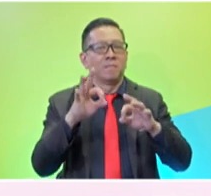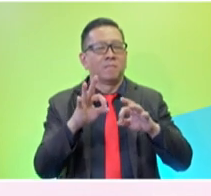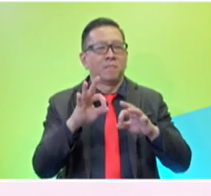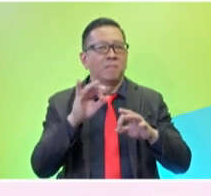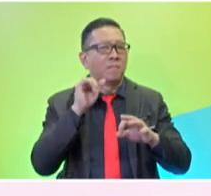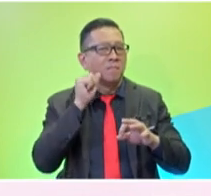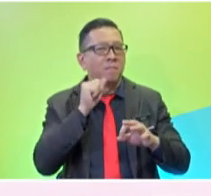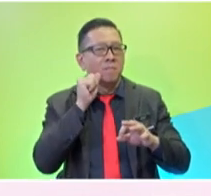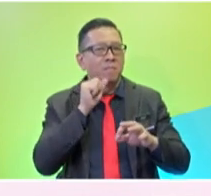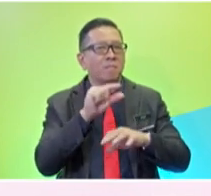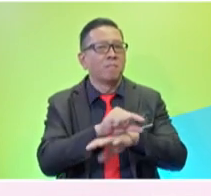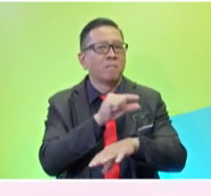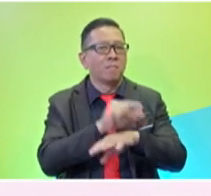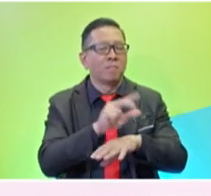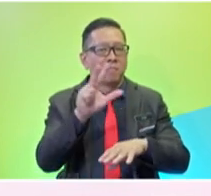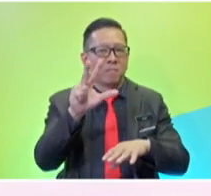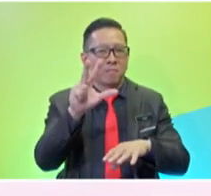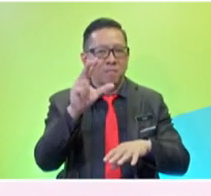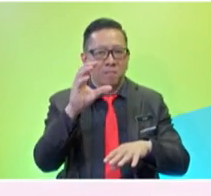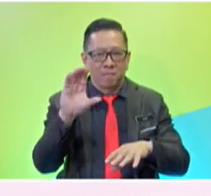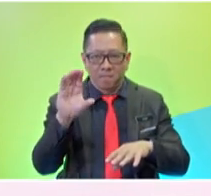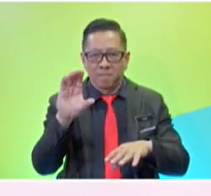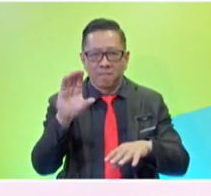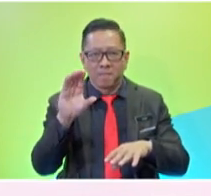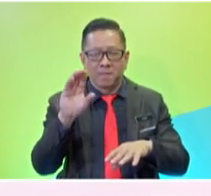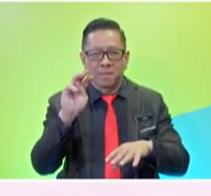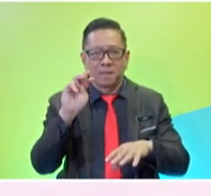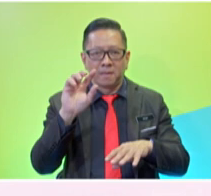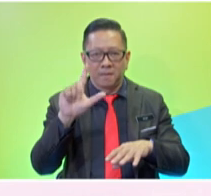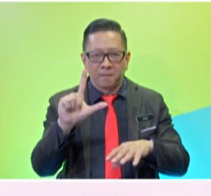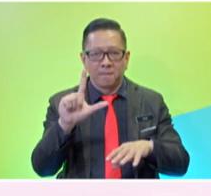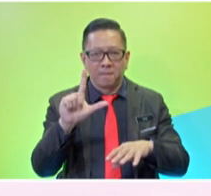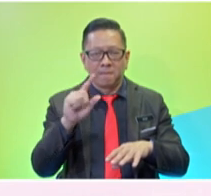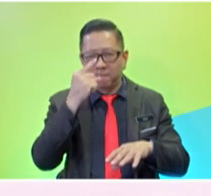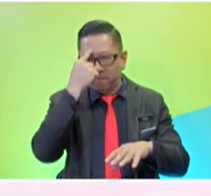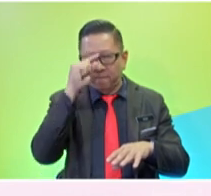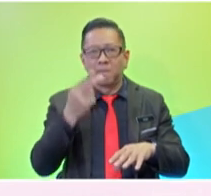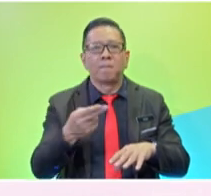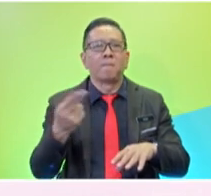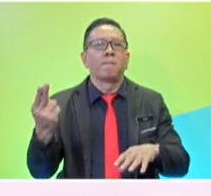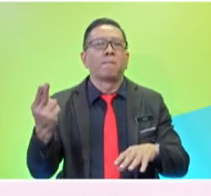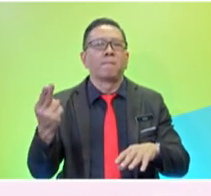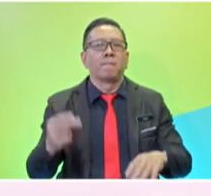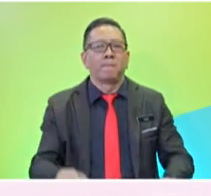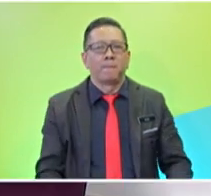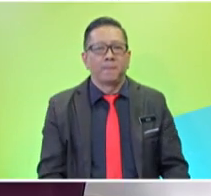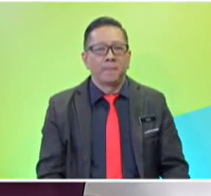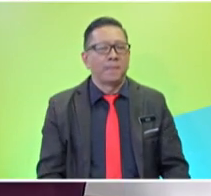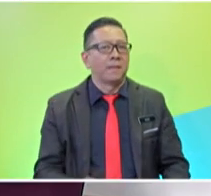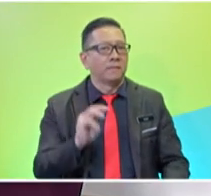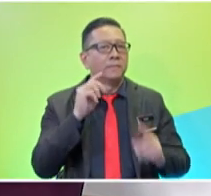300 ml minyak zaitun untuk membuat bahan tersebut Baiklah jawab